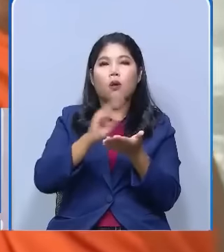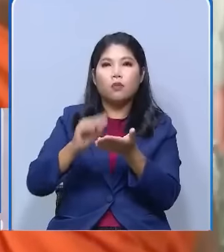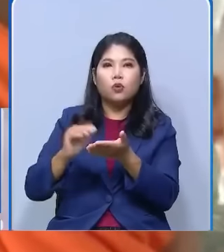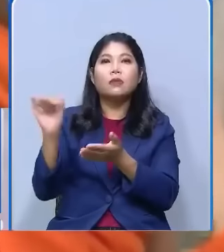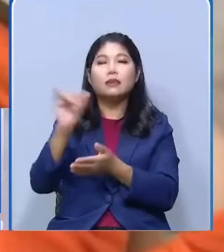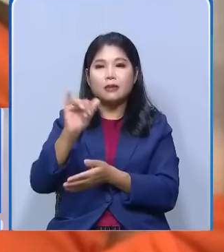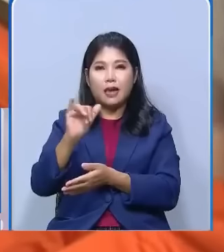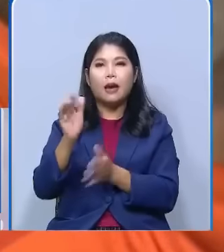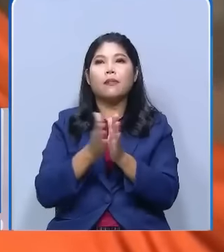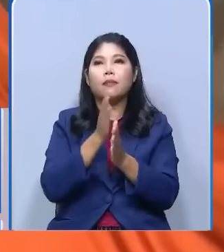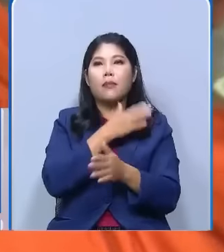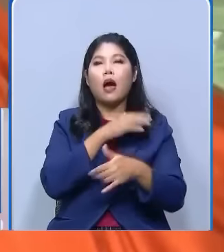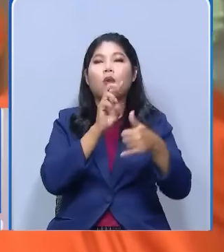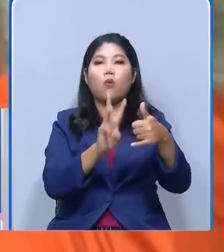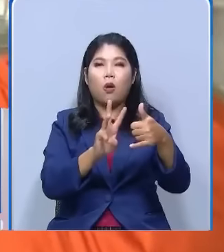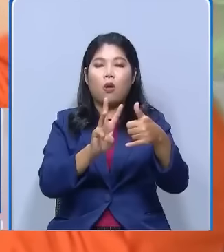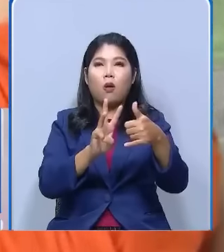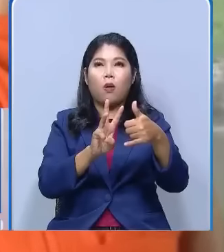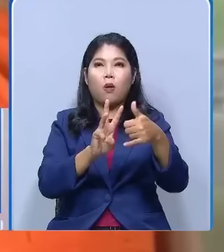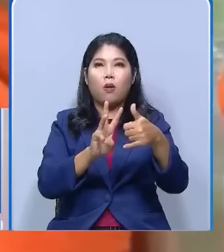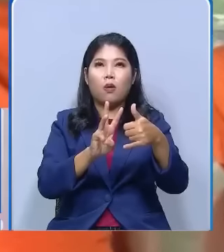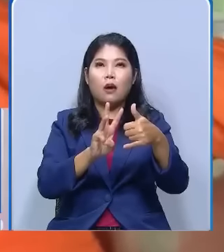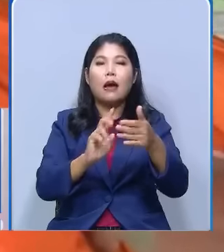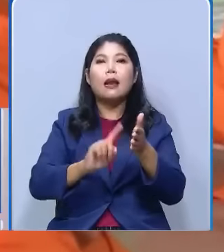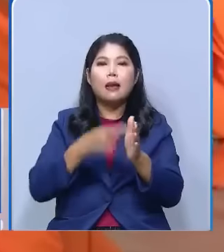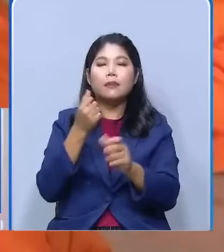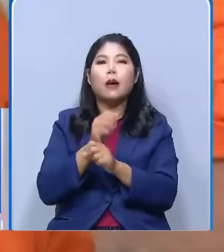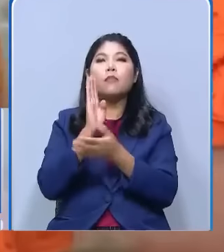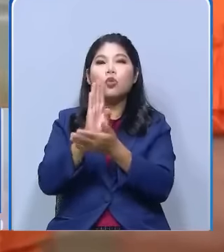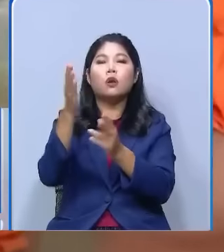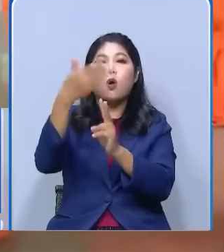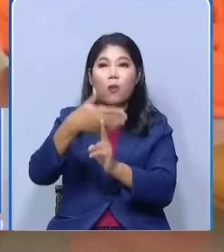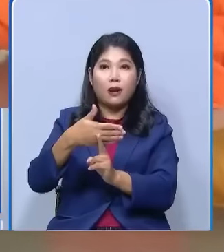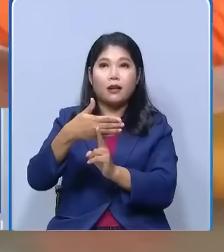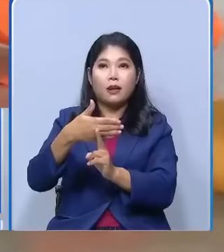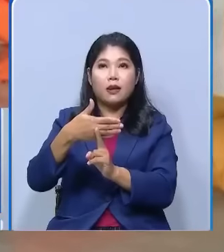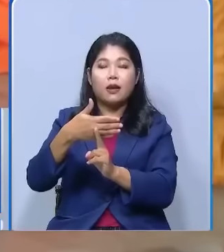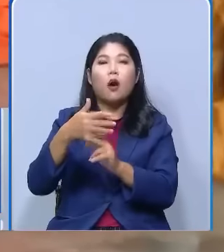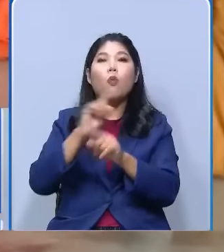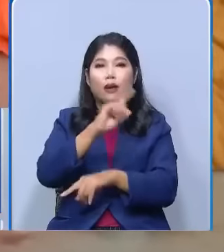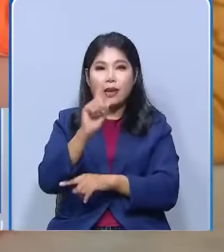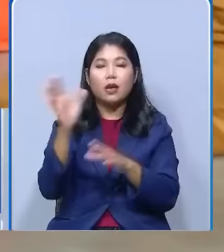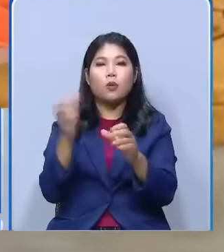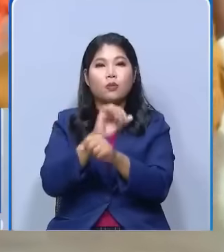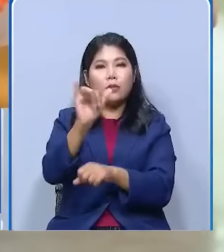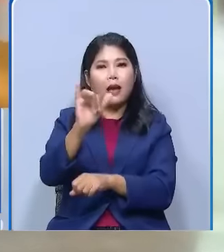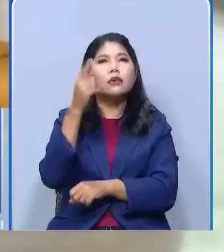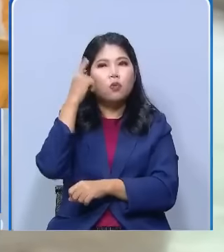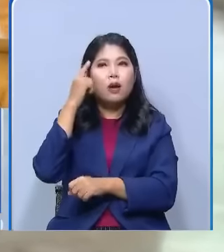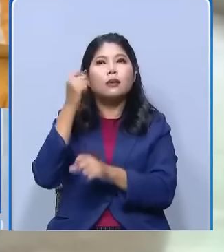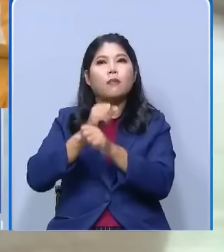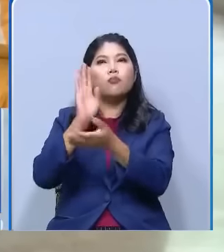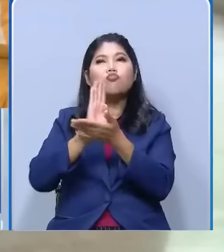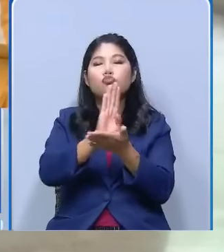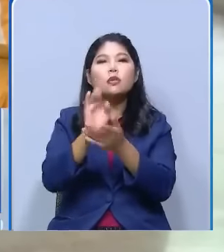าทางด้านของพระอาจารย์ววชิระเมธีจะเริ่มพิธีทอดกฐินในวัดไทยที่ญี่ปุ่นวันไหนแต่คาดว่าถ้าหากเสร็จแล้วเนี่ยก็คงจะเ